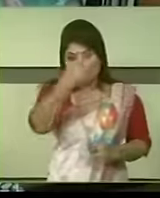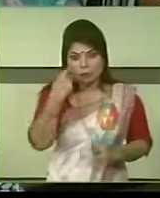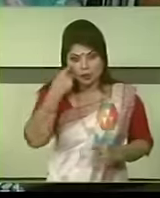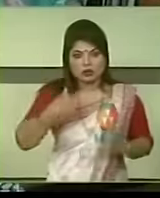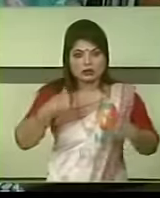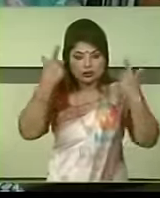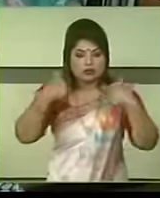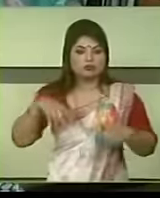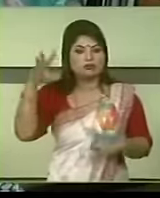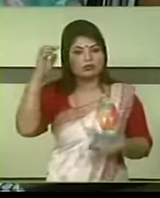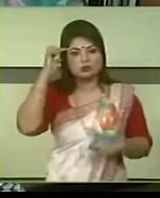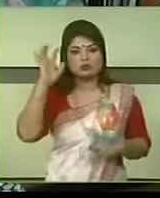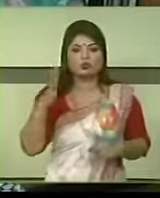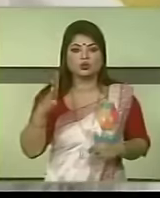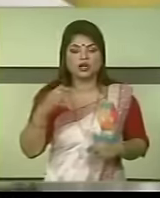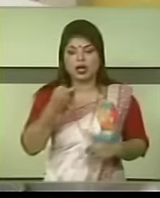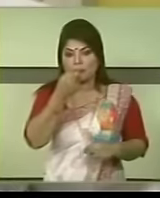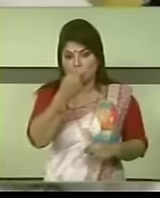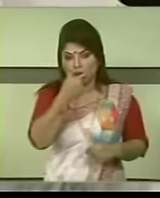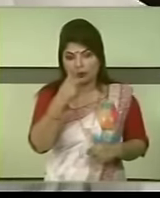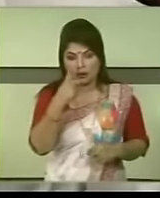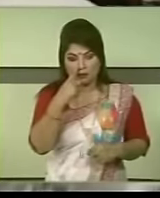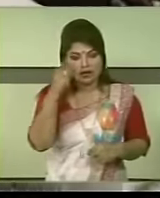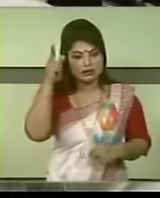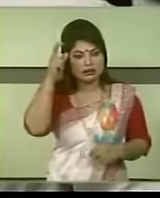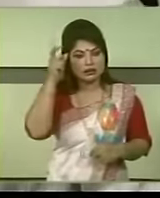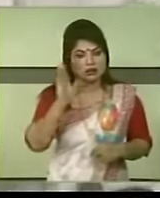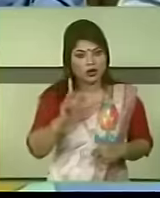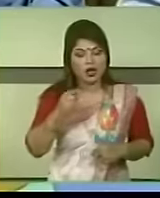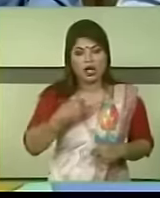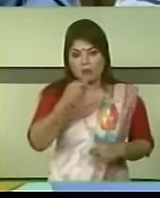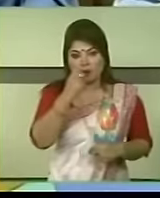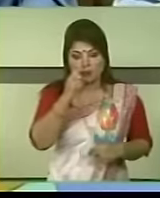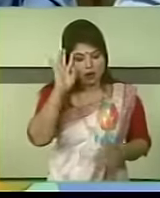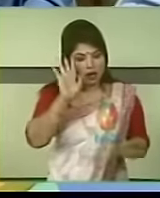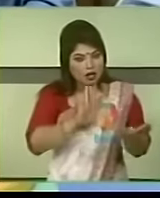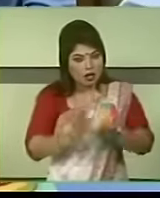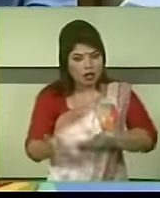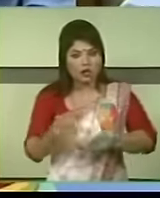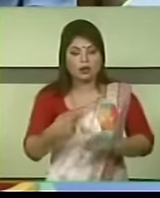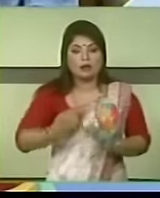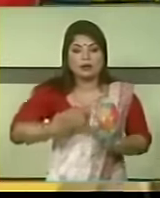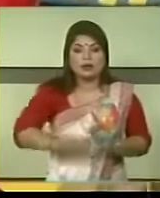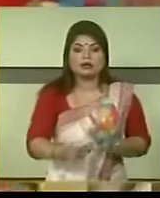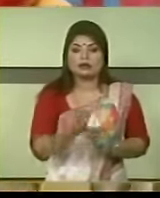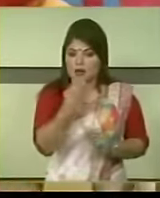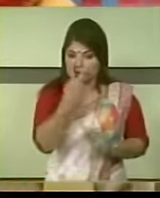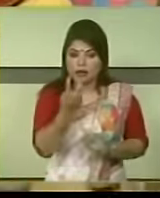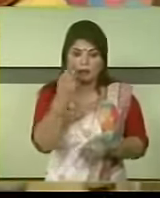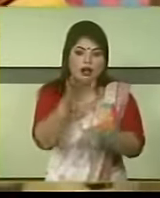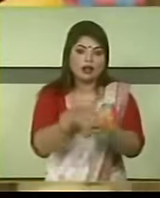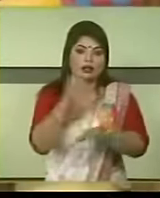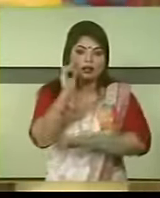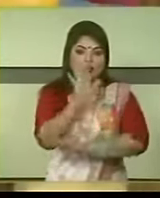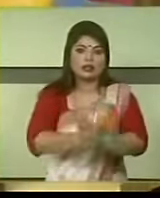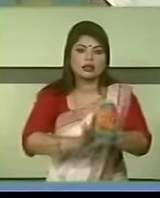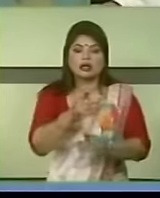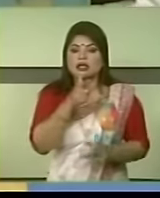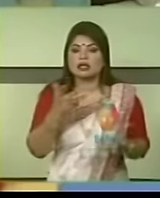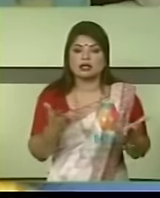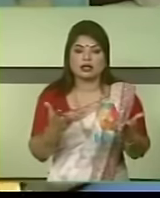পারায় তাদের অভিভাবকরা সারাক্ষণ চিন্তায় থাকেন তাদের অবর্তমানে এই অসহায় শিশুটির কি হবে, তাকে কে দেখবে। এমনই দুশ্চিন্তার